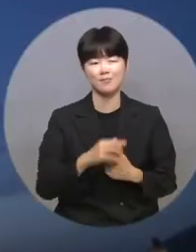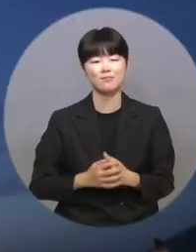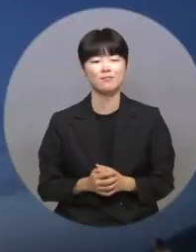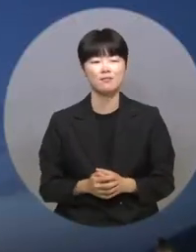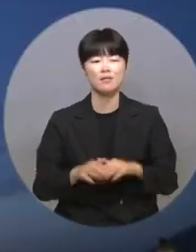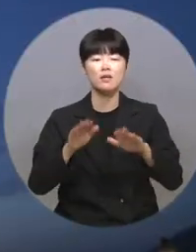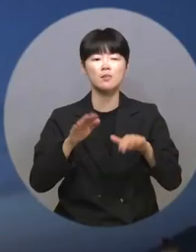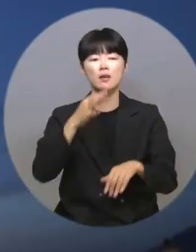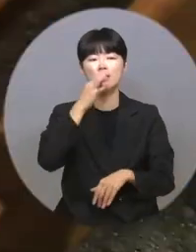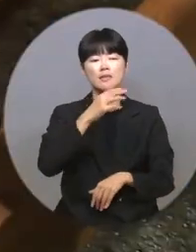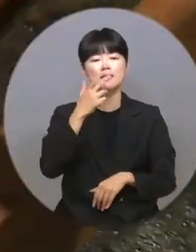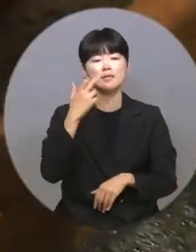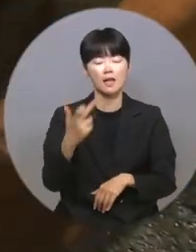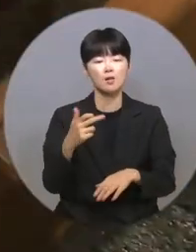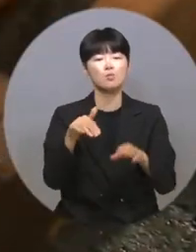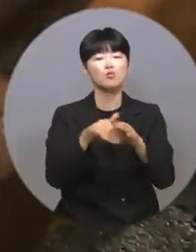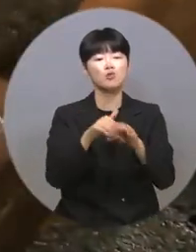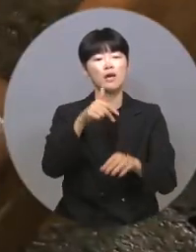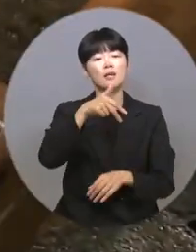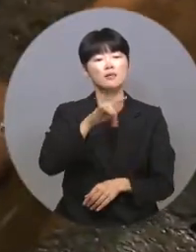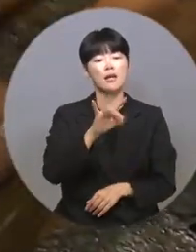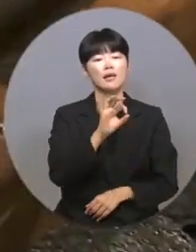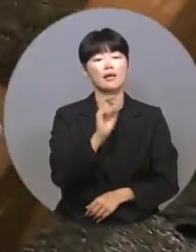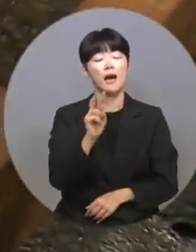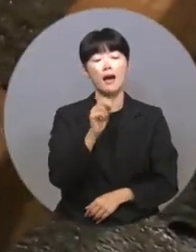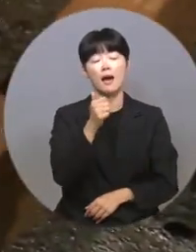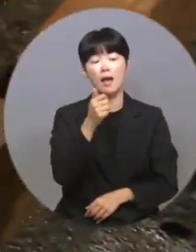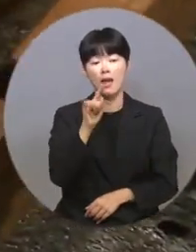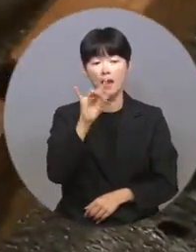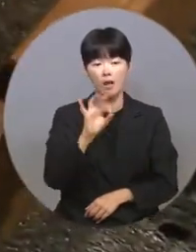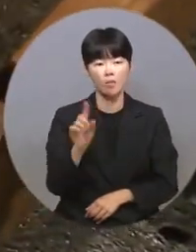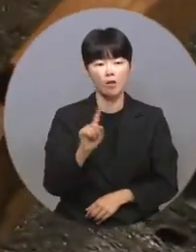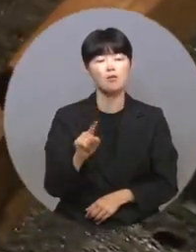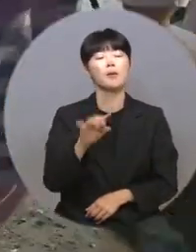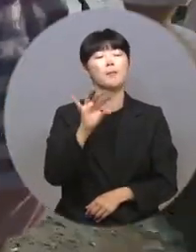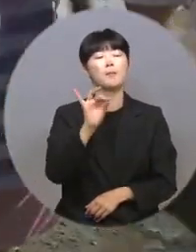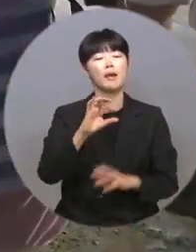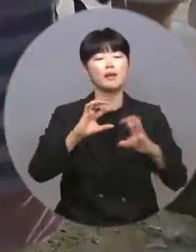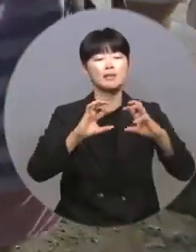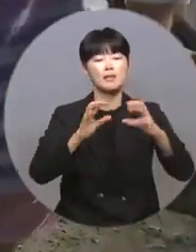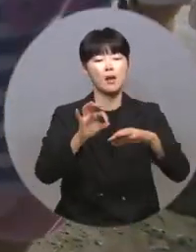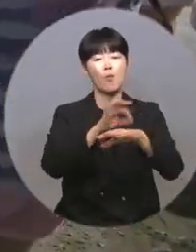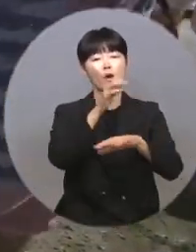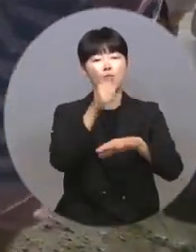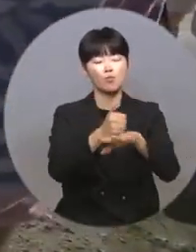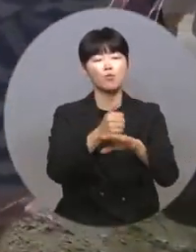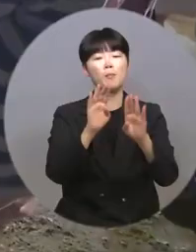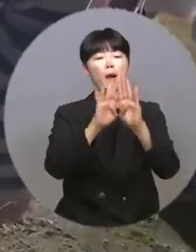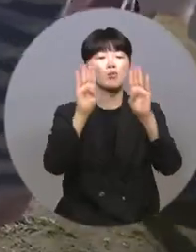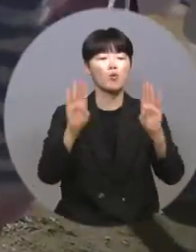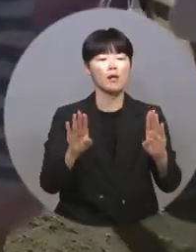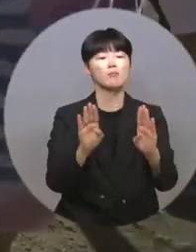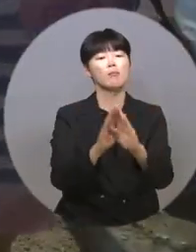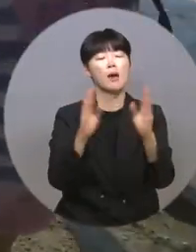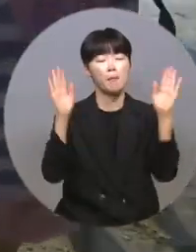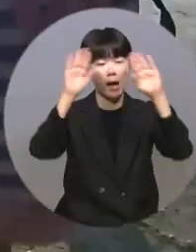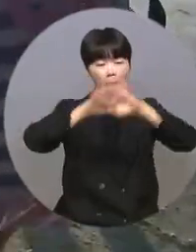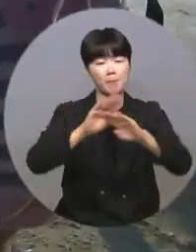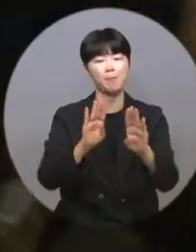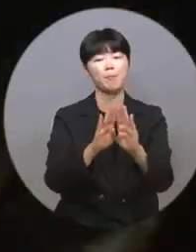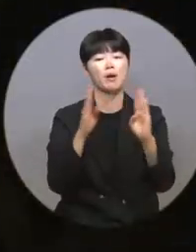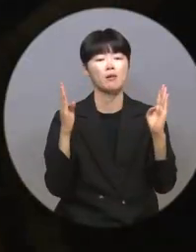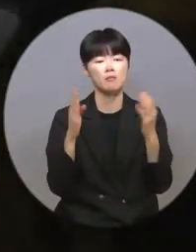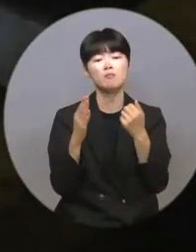문화재 야행에서는 백제왕궁 박물관을 야간 개방하여 장엄한 백제왕궁의 모습을 한눈에 담기